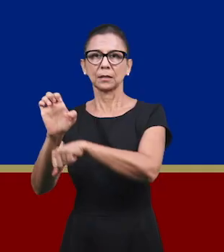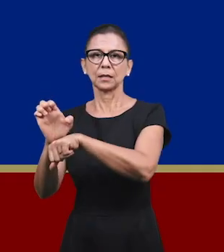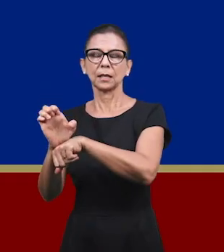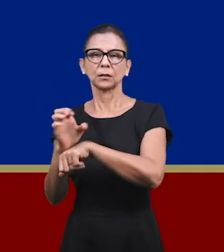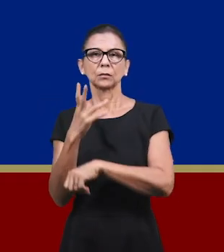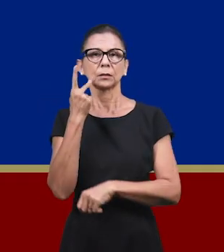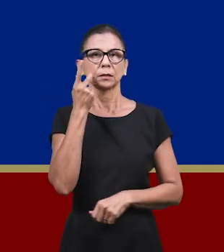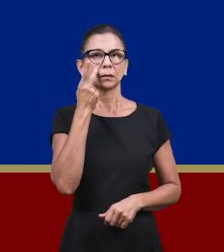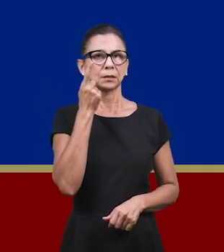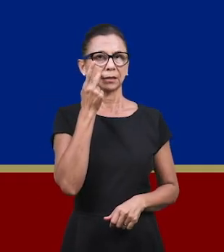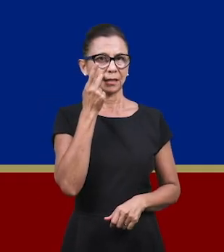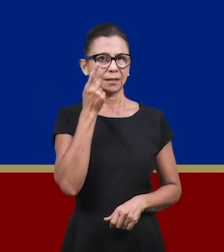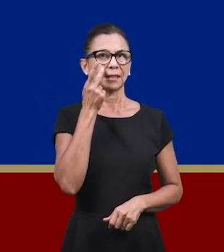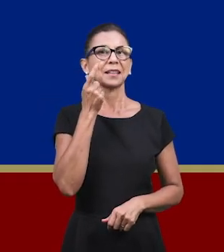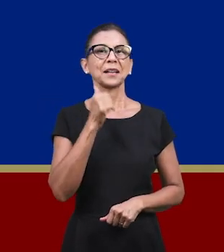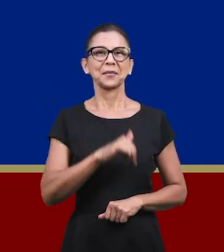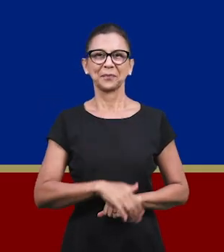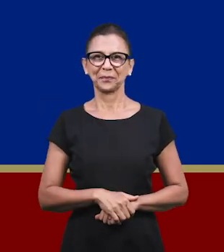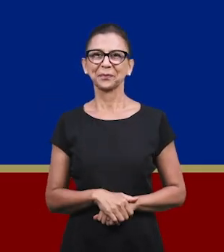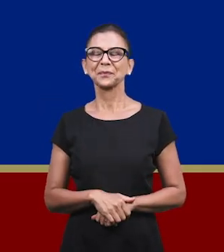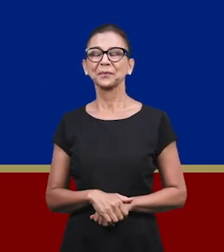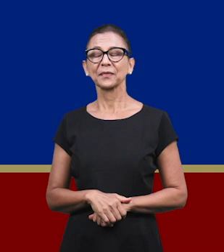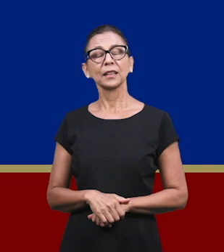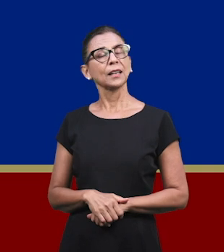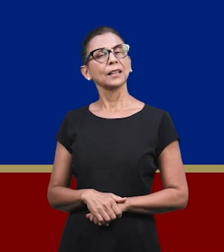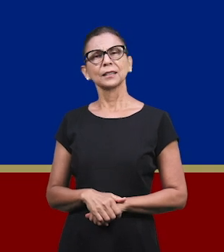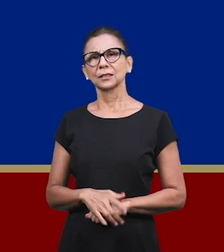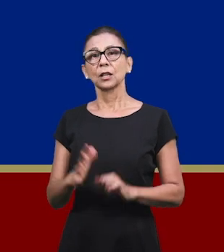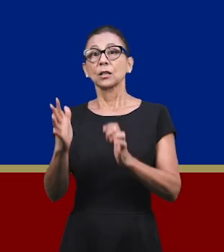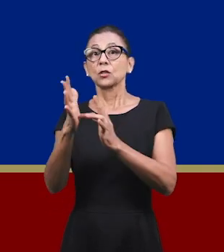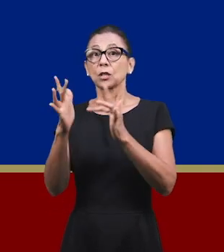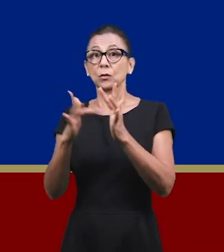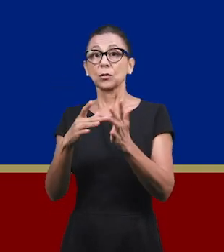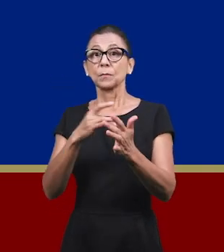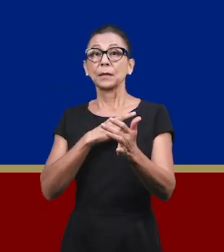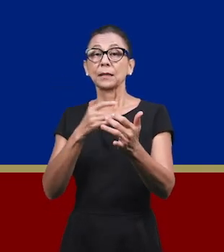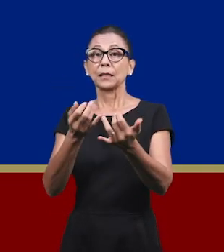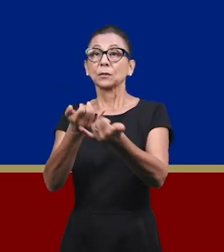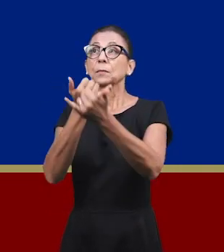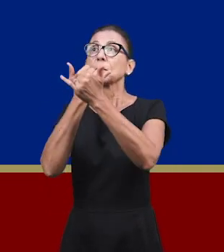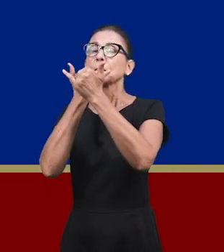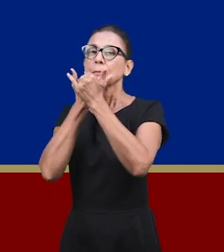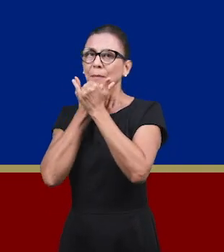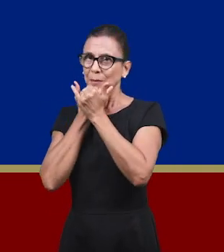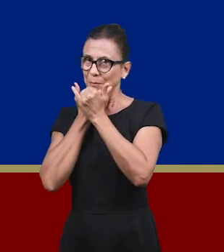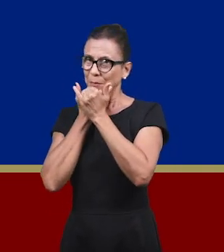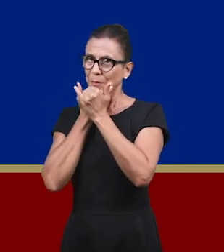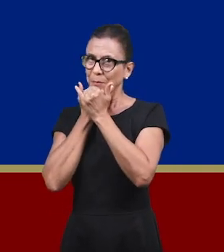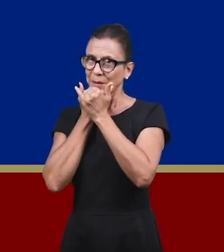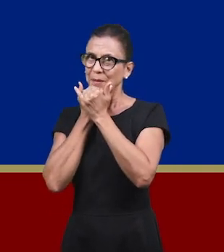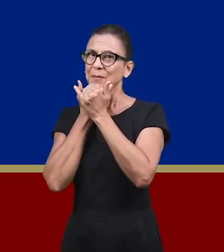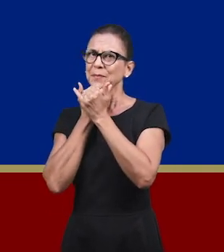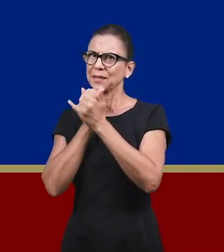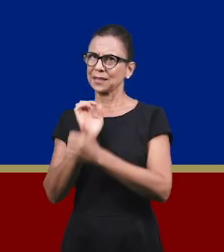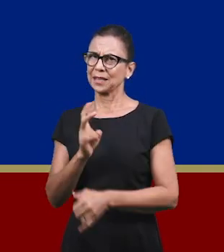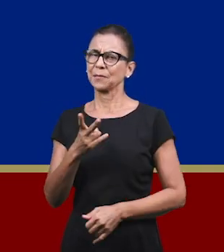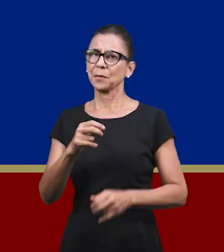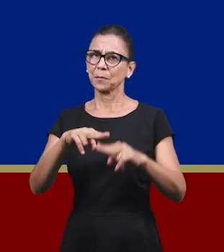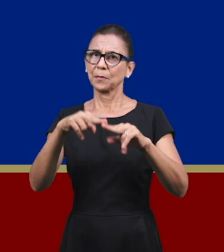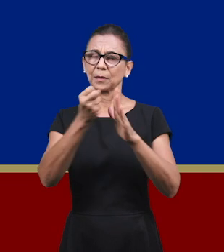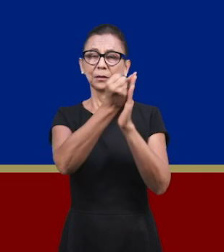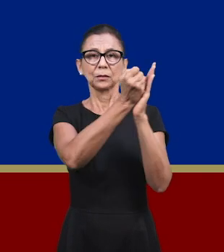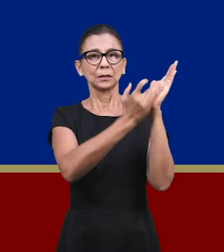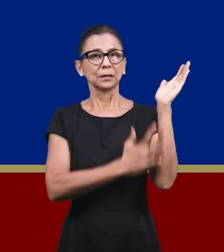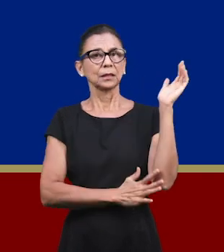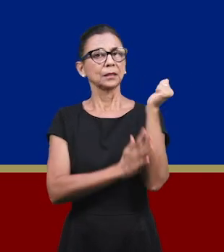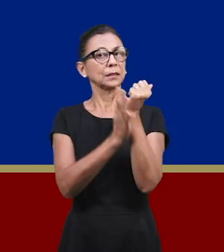de Moacir Neto, de Ceará, la ville de Maranguape, qui nous a dit « Jésus est le pardon de